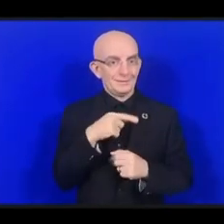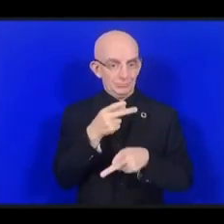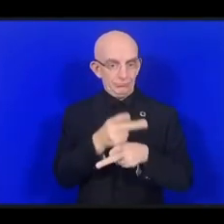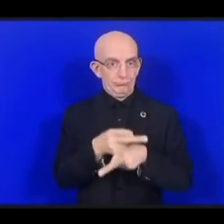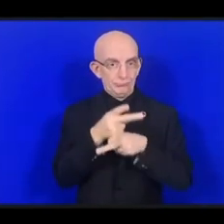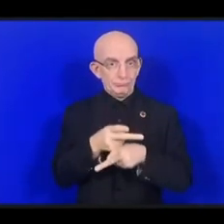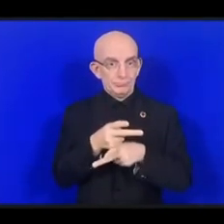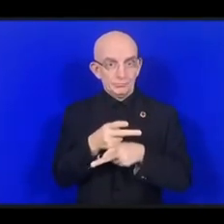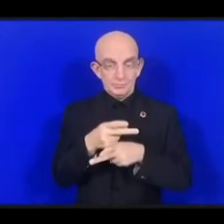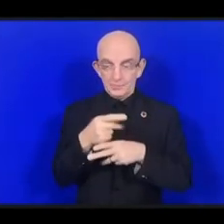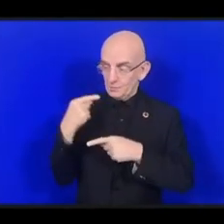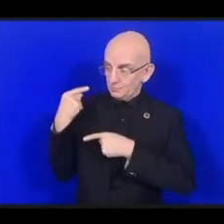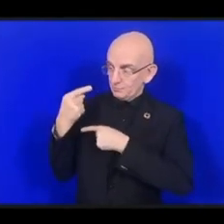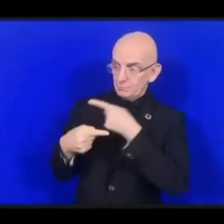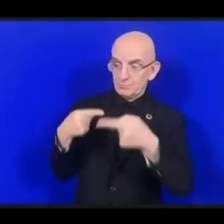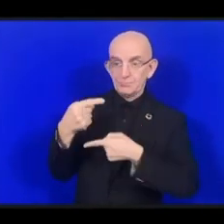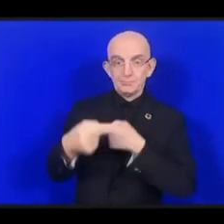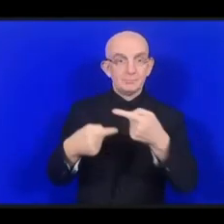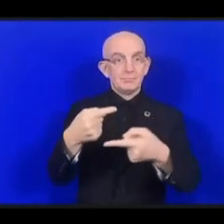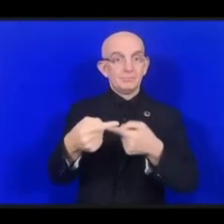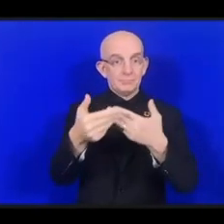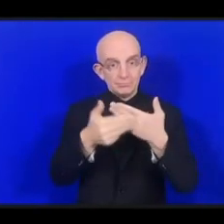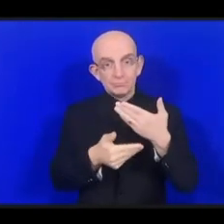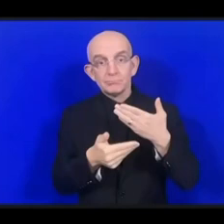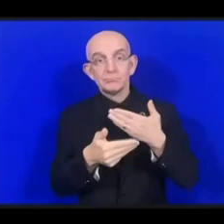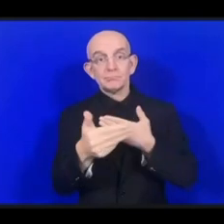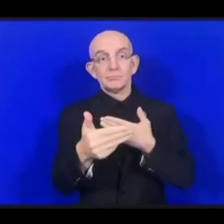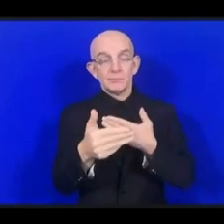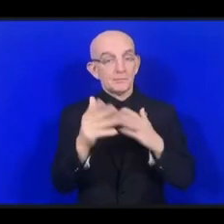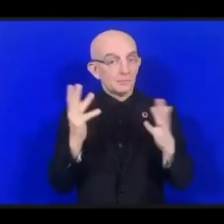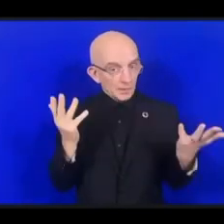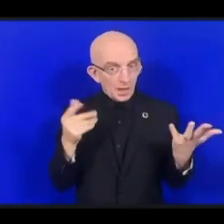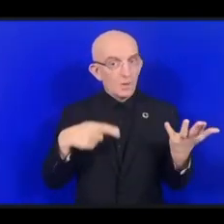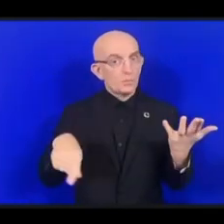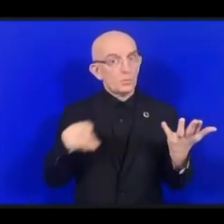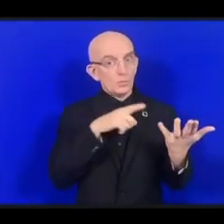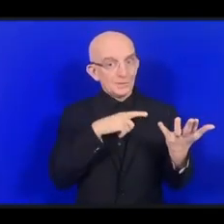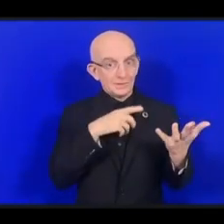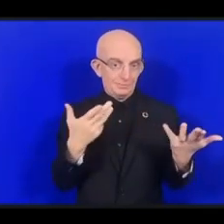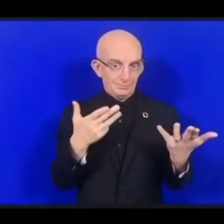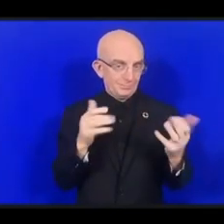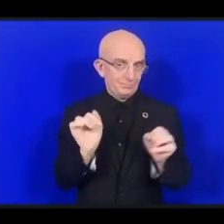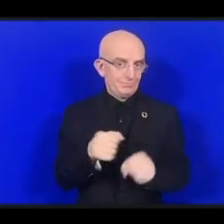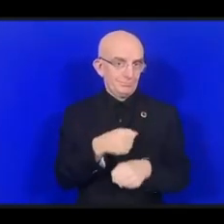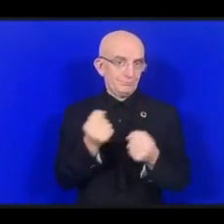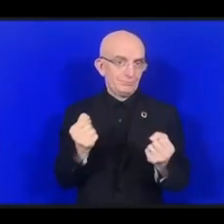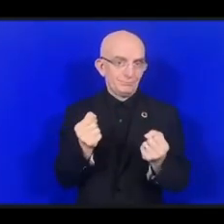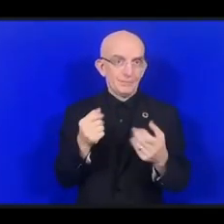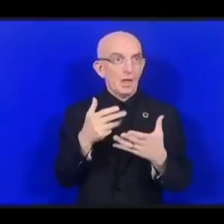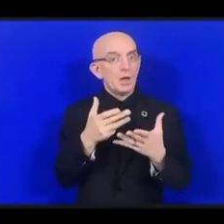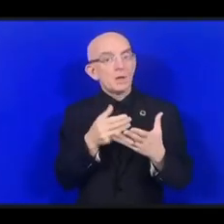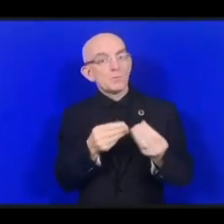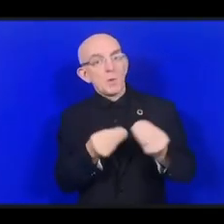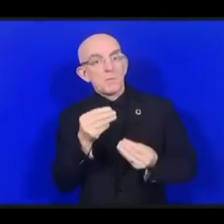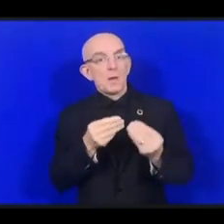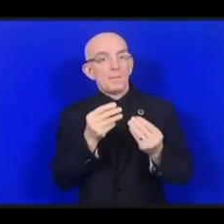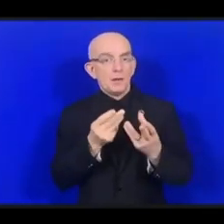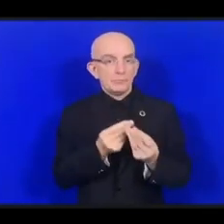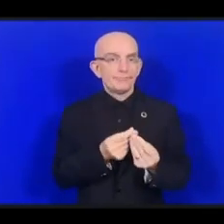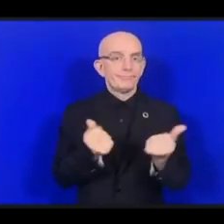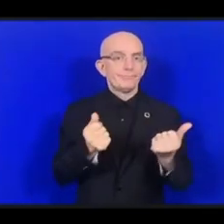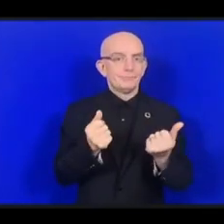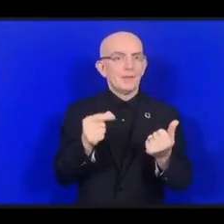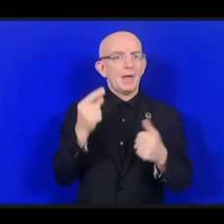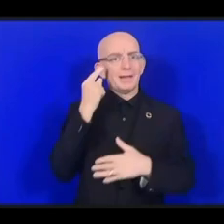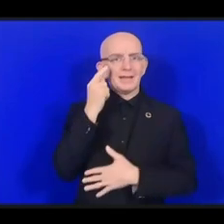résoudre les problèmes si nous suivons le même raisonnement que celui qui a posé les problèmes il est grand